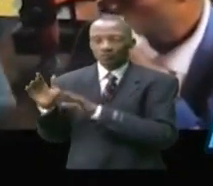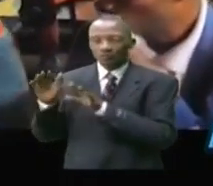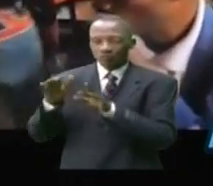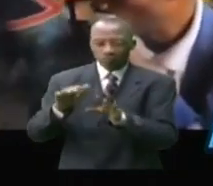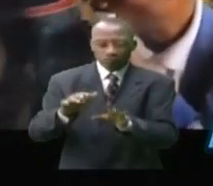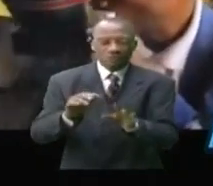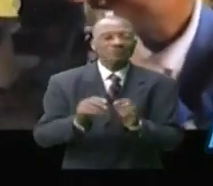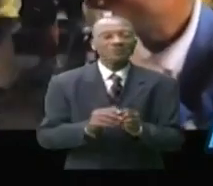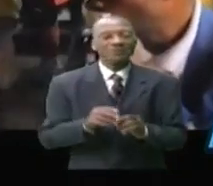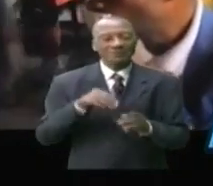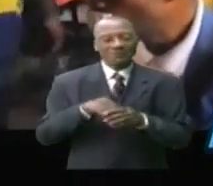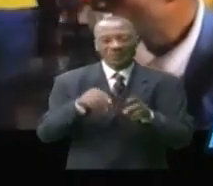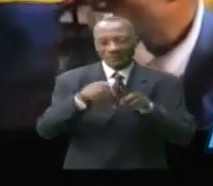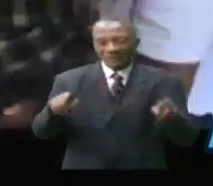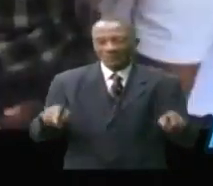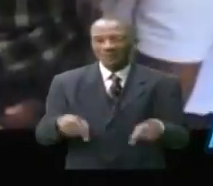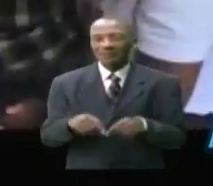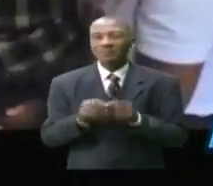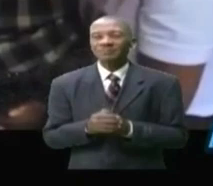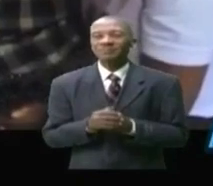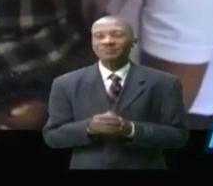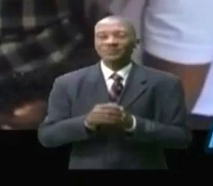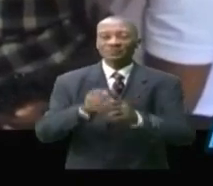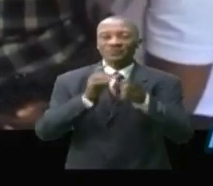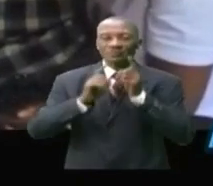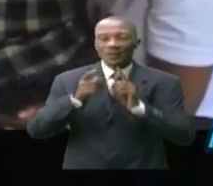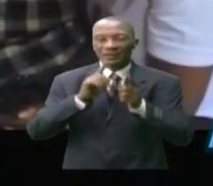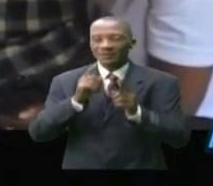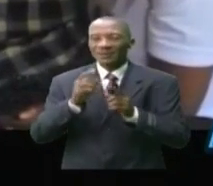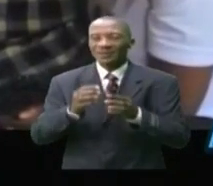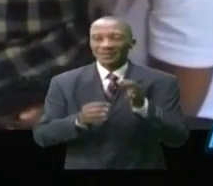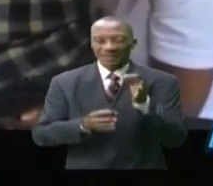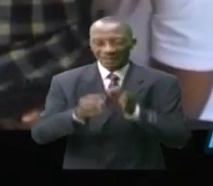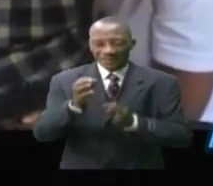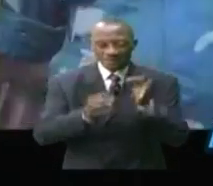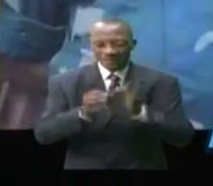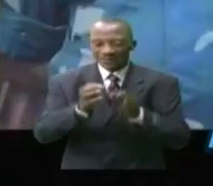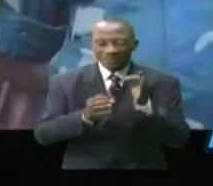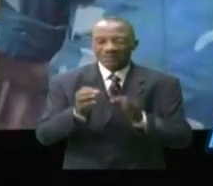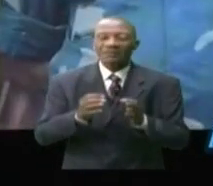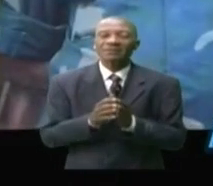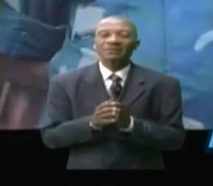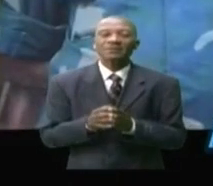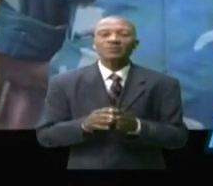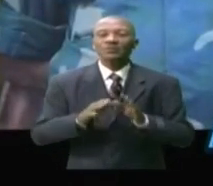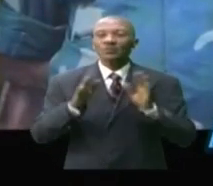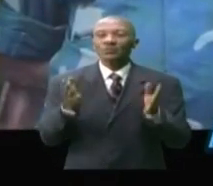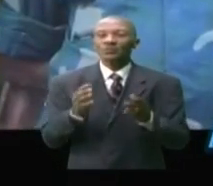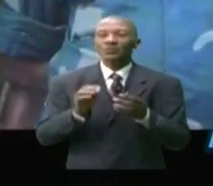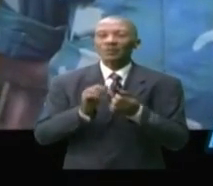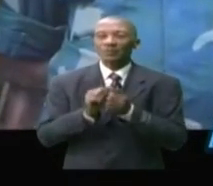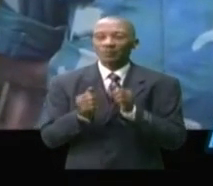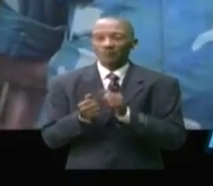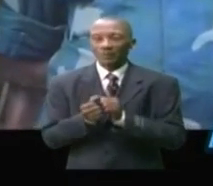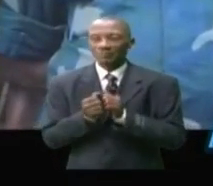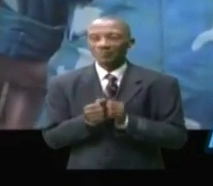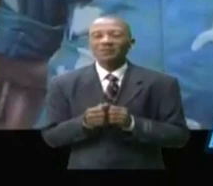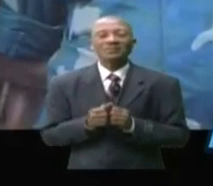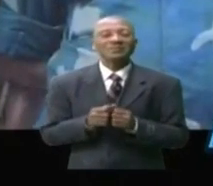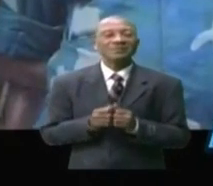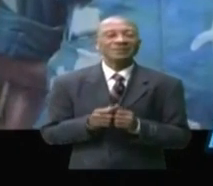de la ville de Bounia, en territoire d'Irumu. Suivez à cet effet l'acte d'engagement lu par Kakani